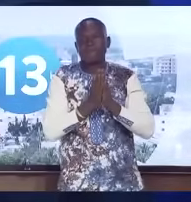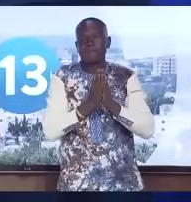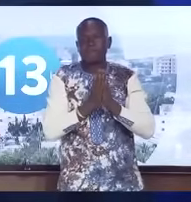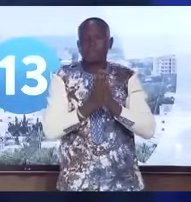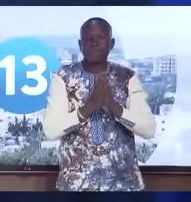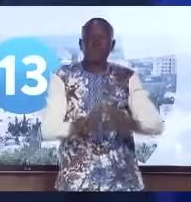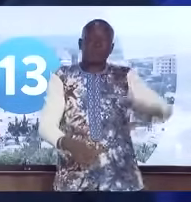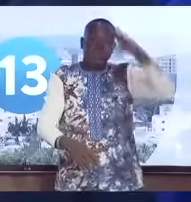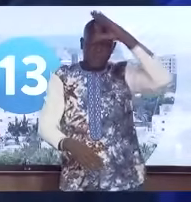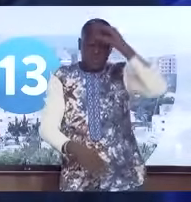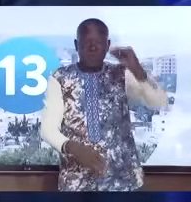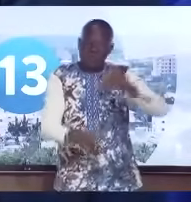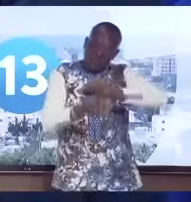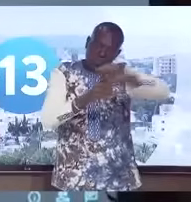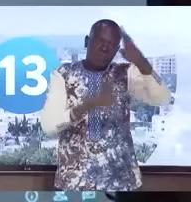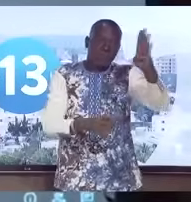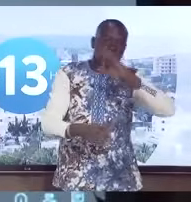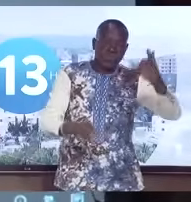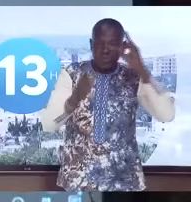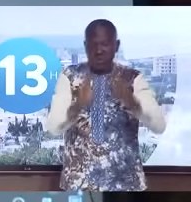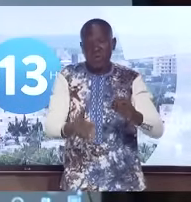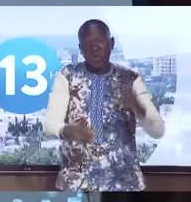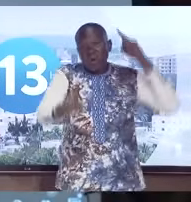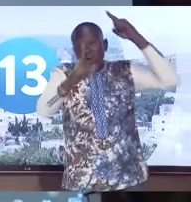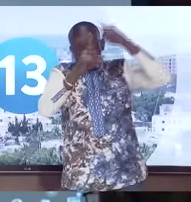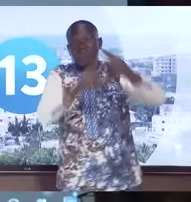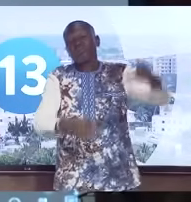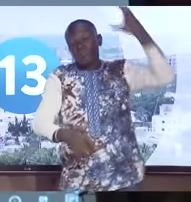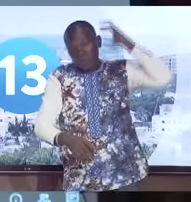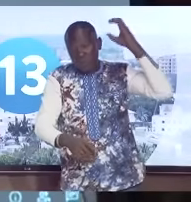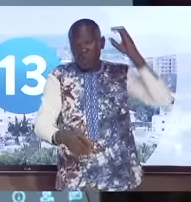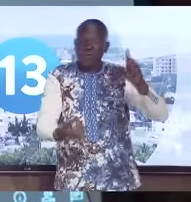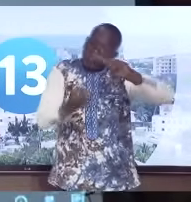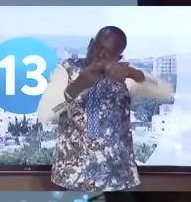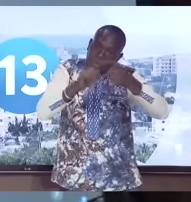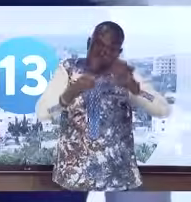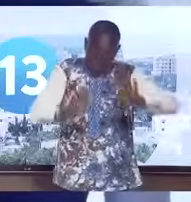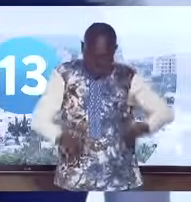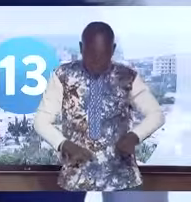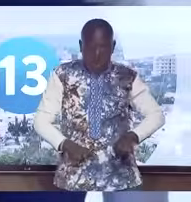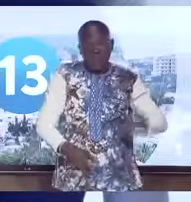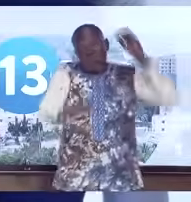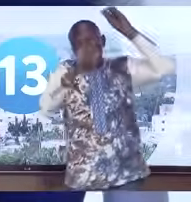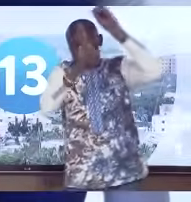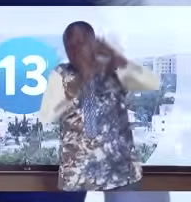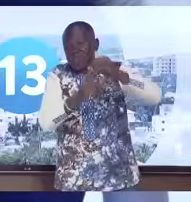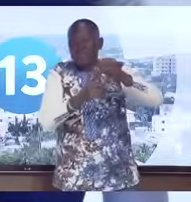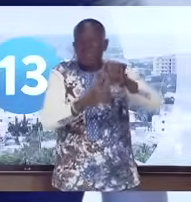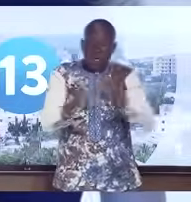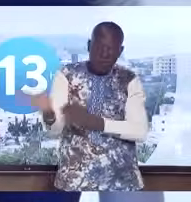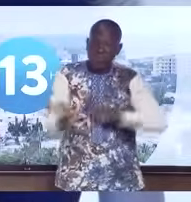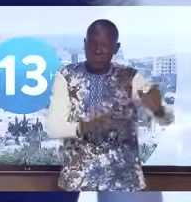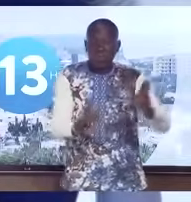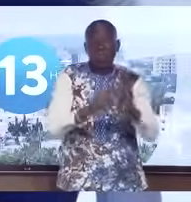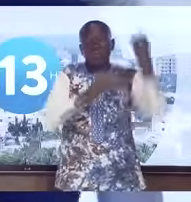Des hommes d'affaires burkinabés en visioconférence avec leurs collègues russes. Objectif, préparer les